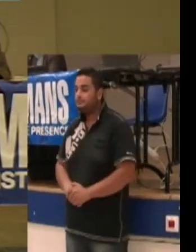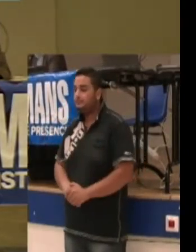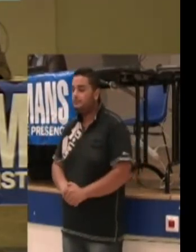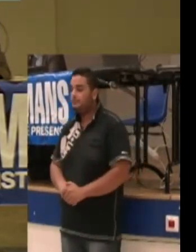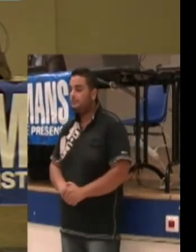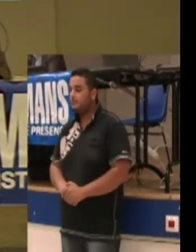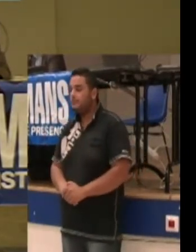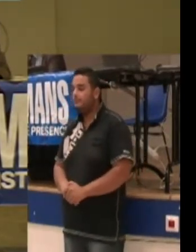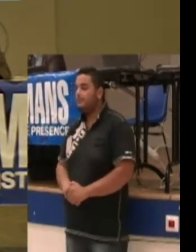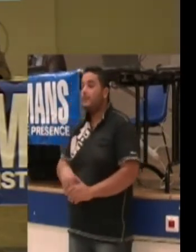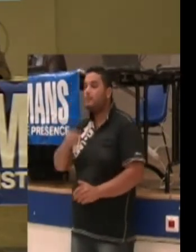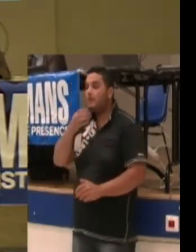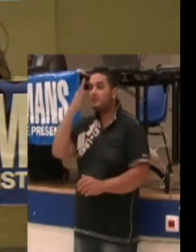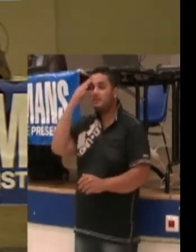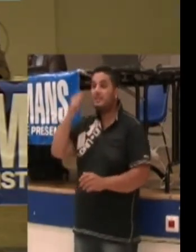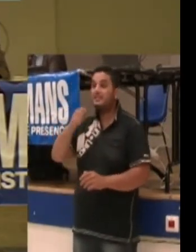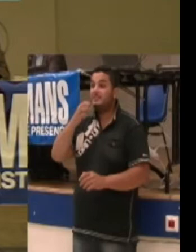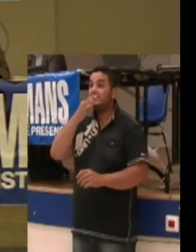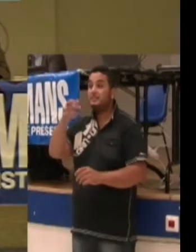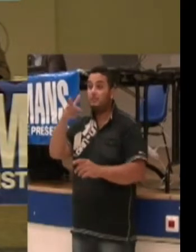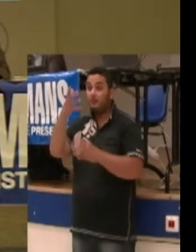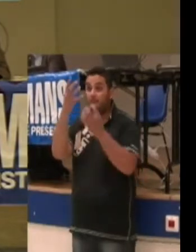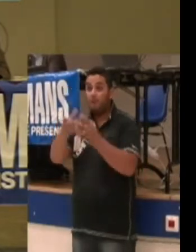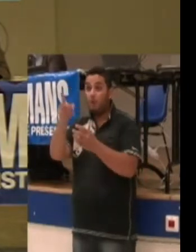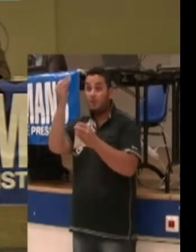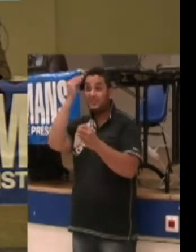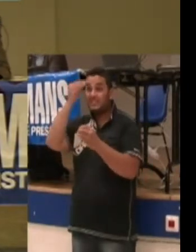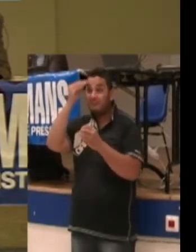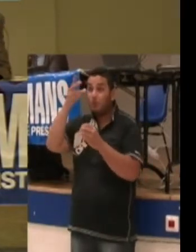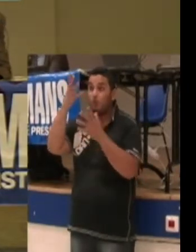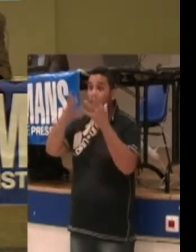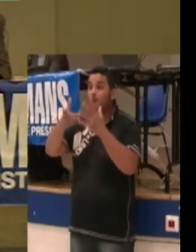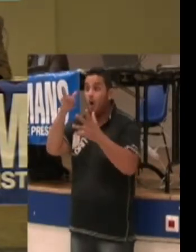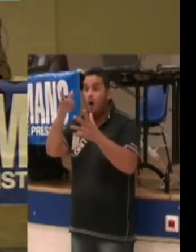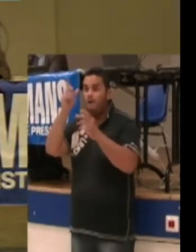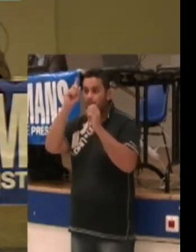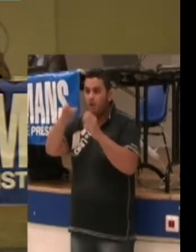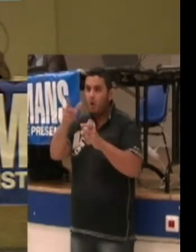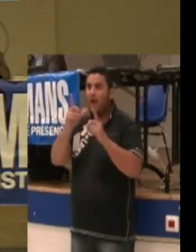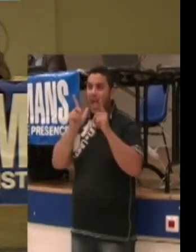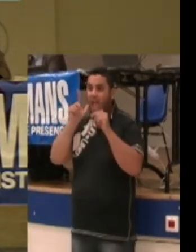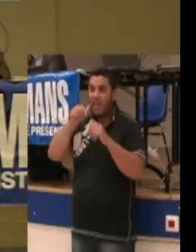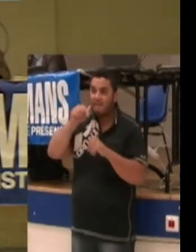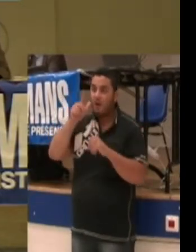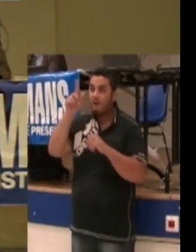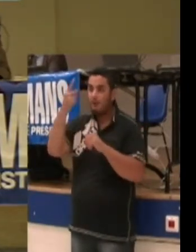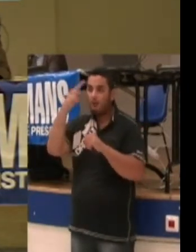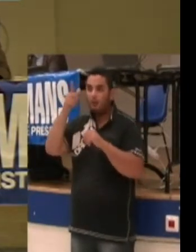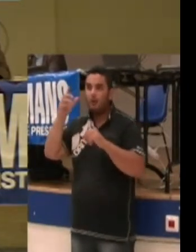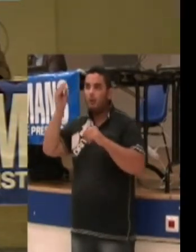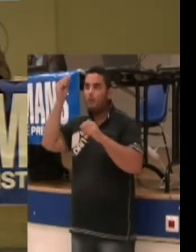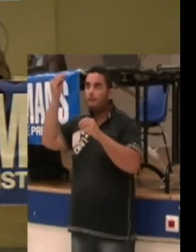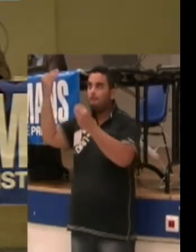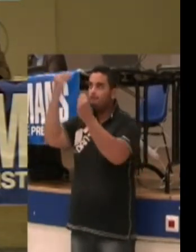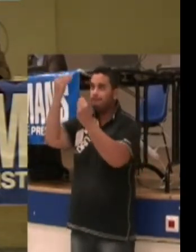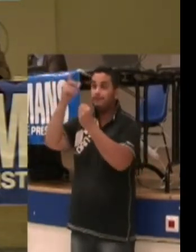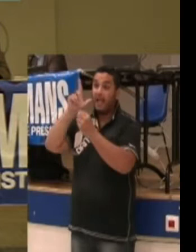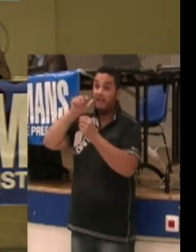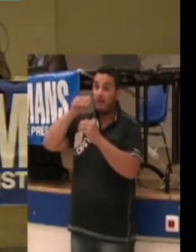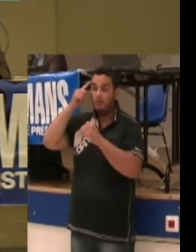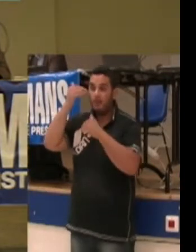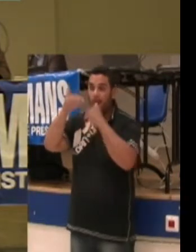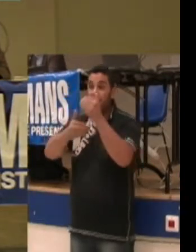Le prophète nous dit, si tu veux... être savant, il faut acquérir la science, il faut que tu ailles, tu fasses l'effort. Donc un savoir, tu peux l'acquérir aussi.